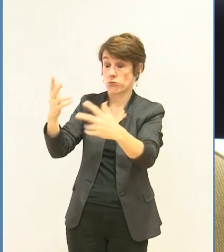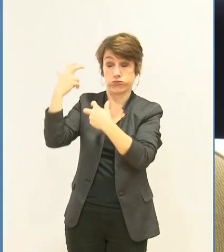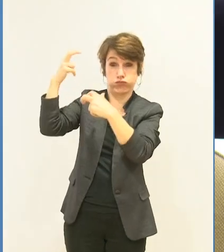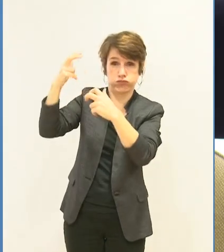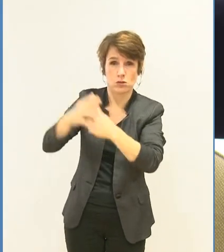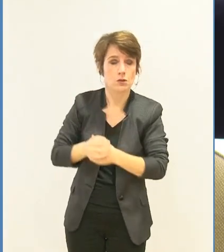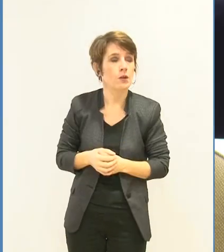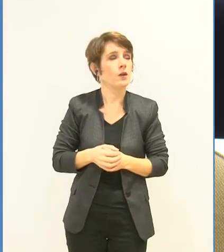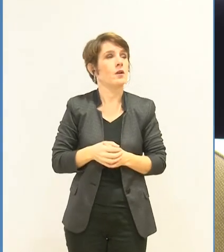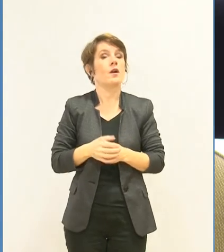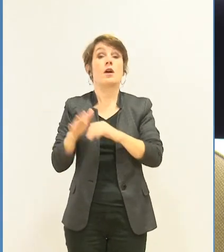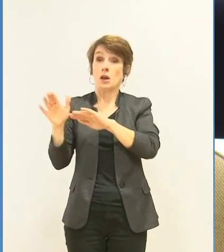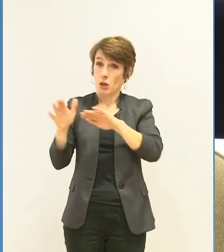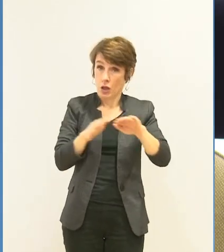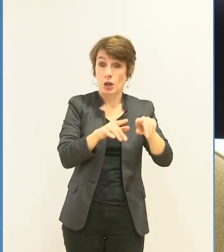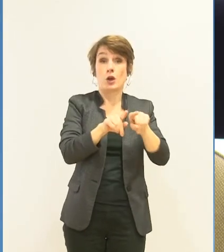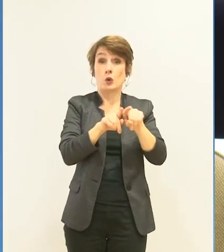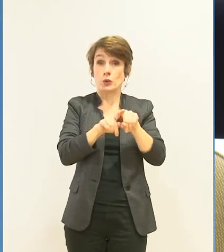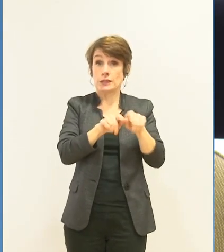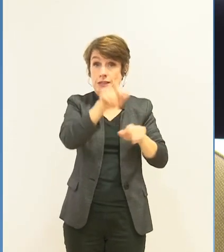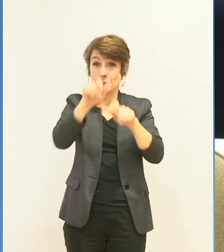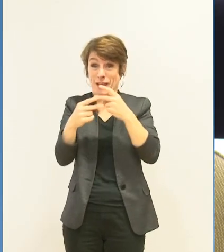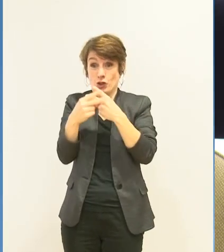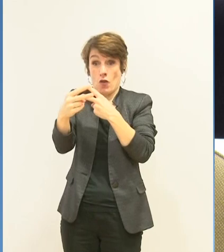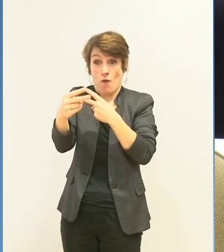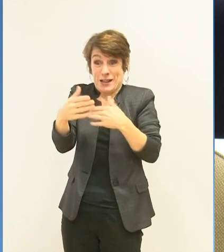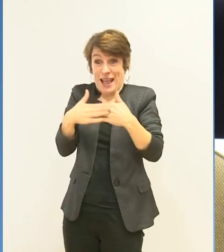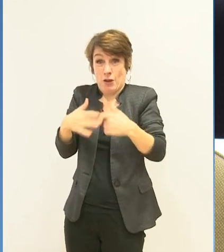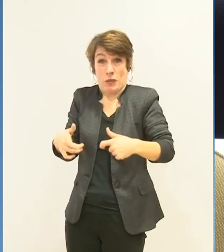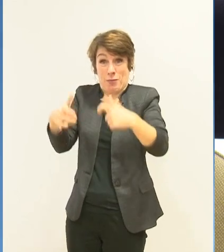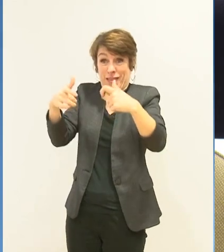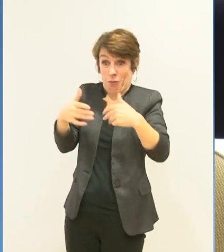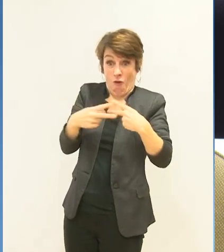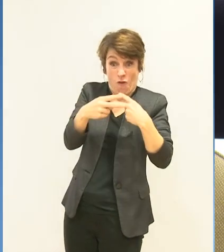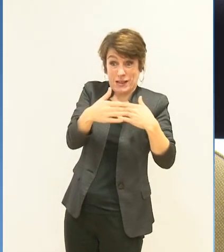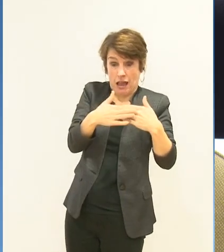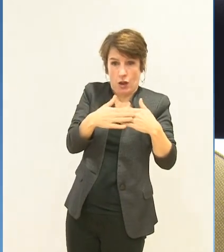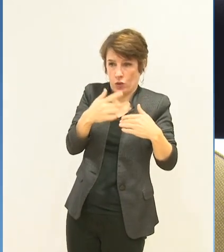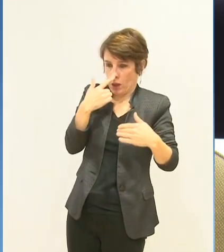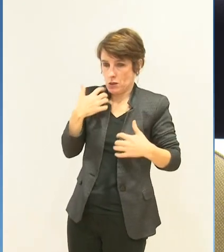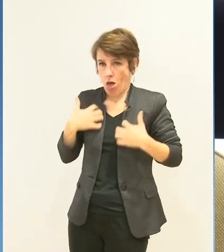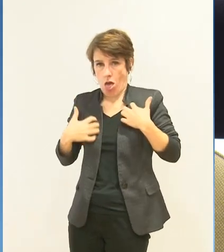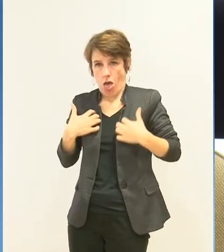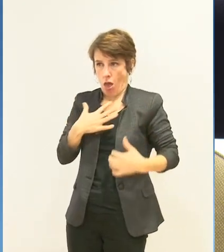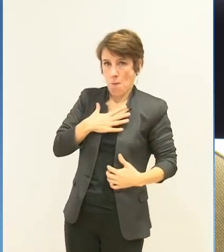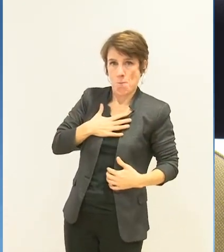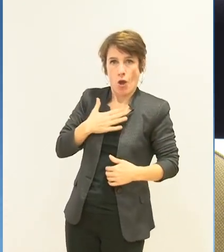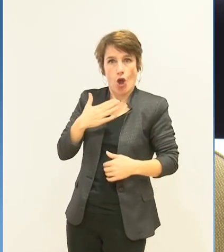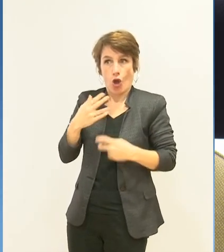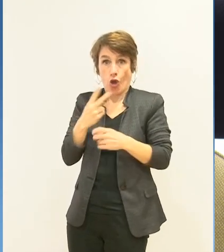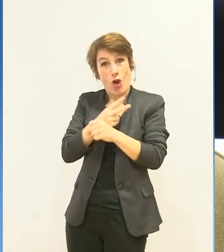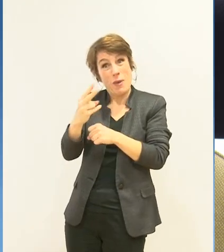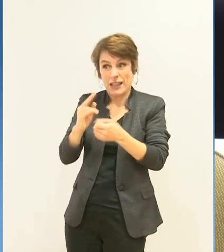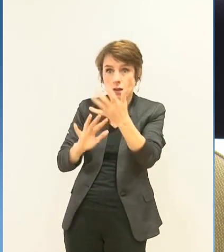enfin des riverains directs de ce bâtiment redoutent également le risque d' incendies qui pourraient se propager